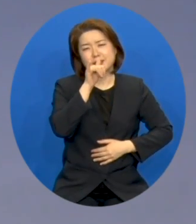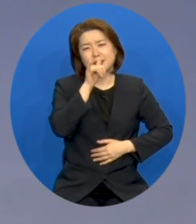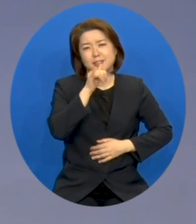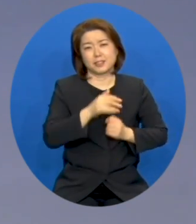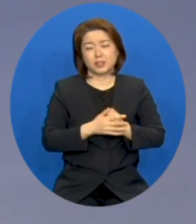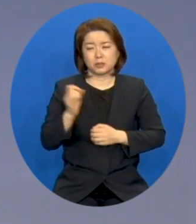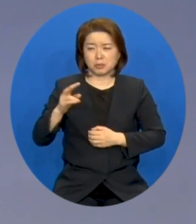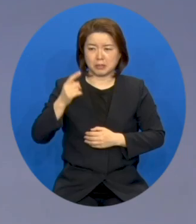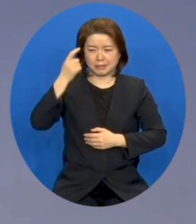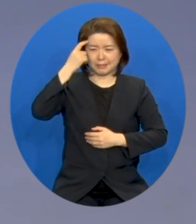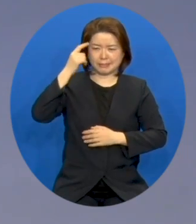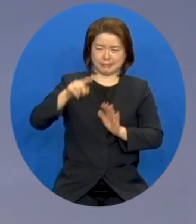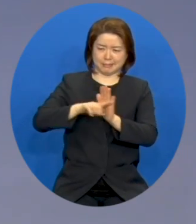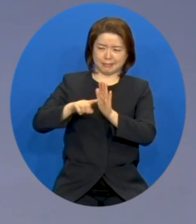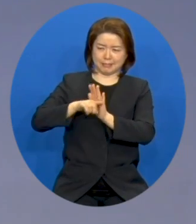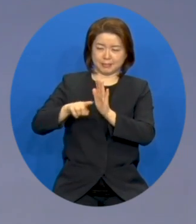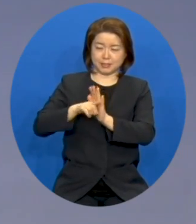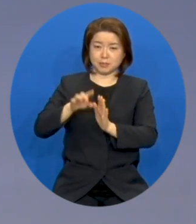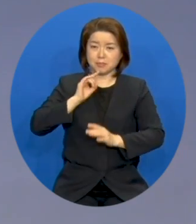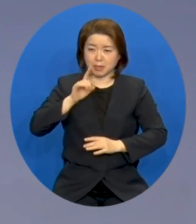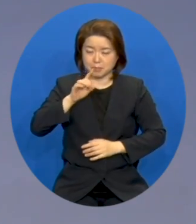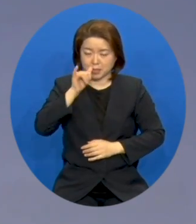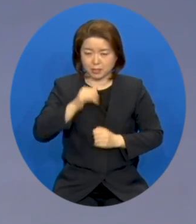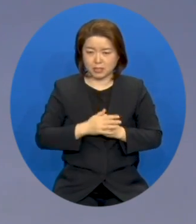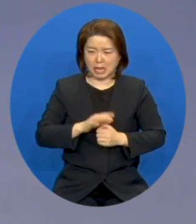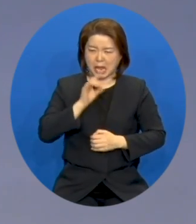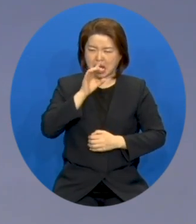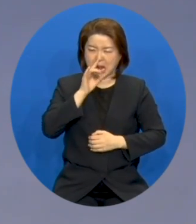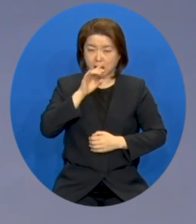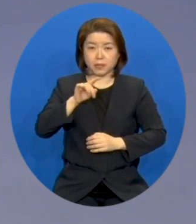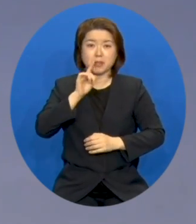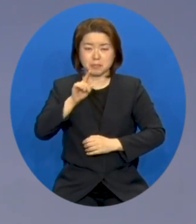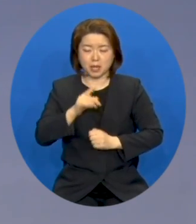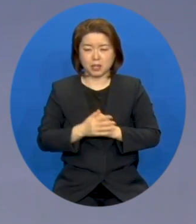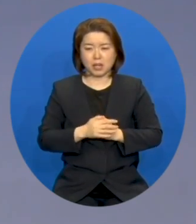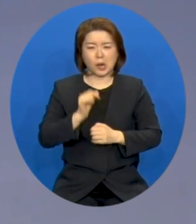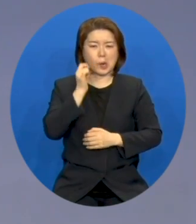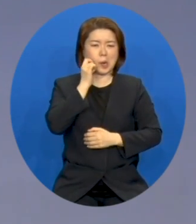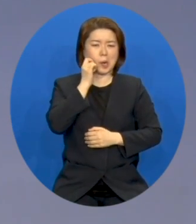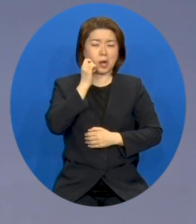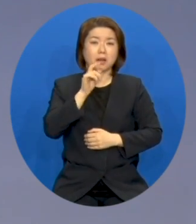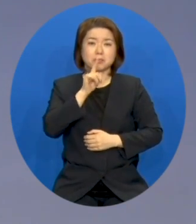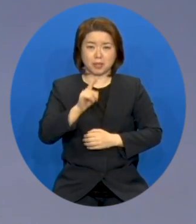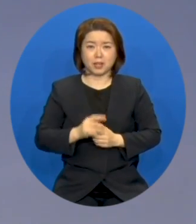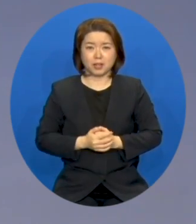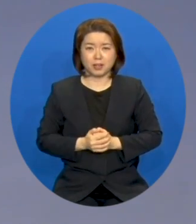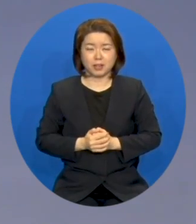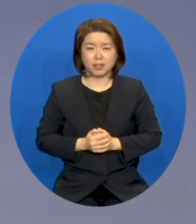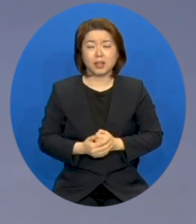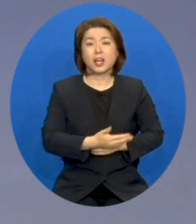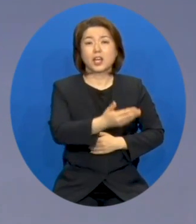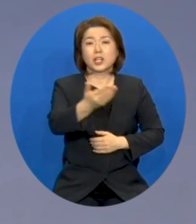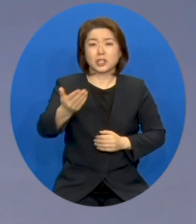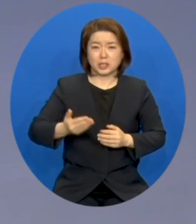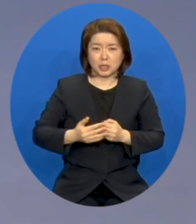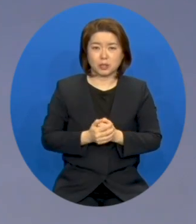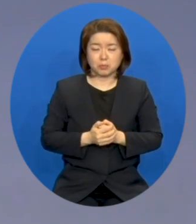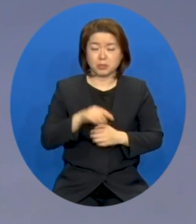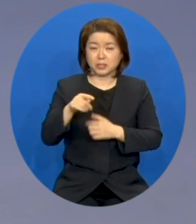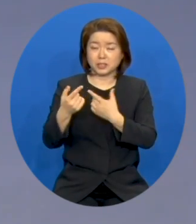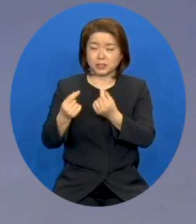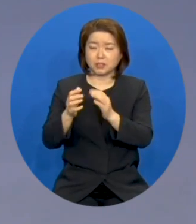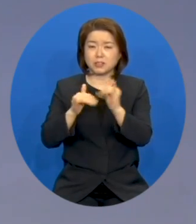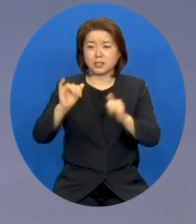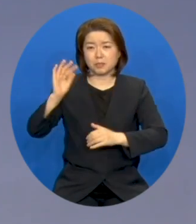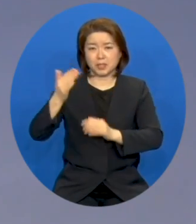맨 부정적인 이야기만 하고 안 되는 이야기만 하고 못한다는 이야기만 하는, 여러분들은 그런 사람